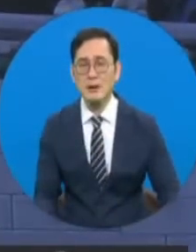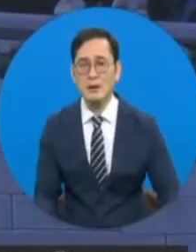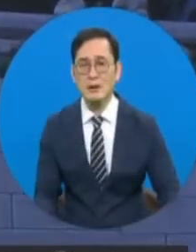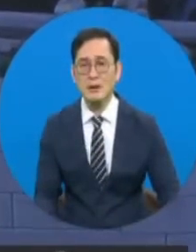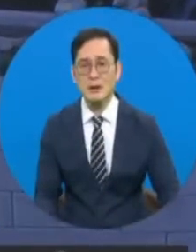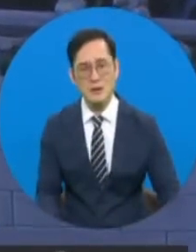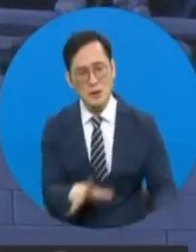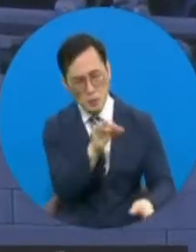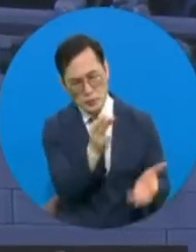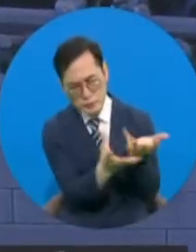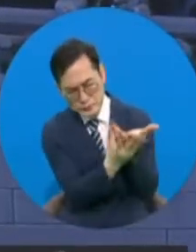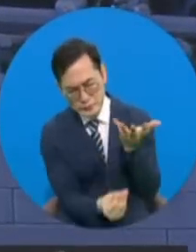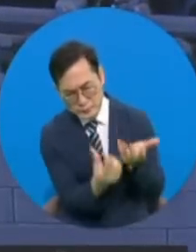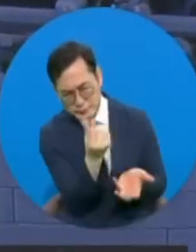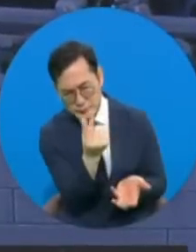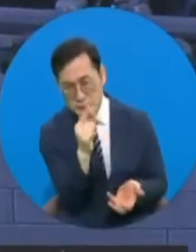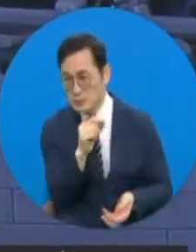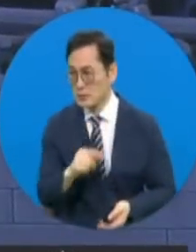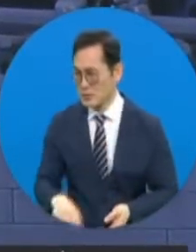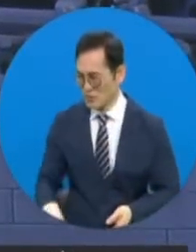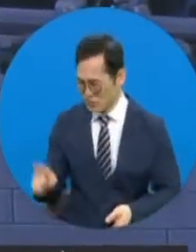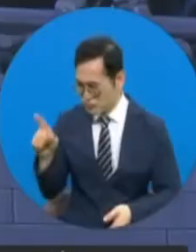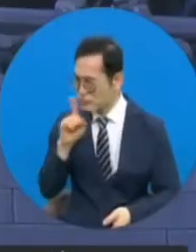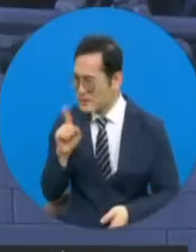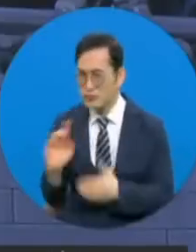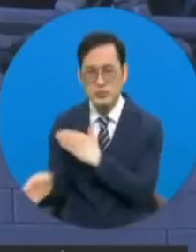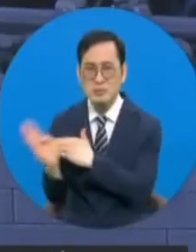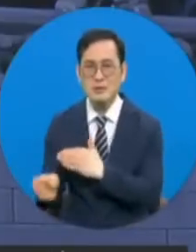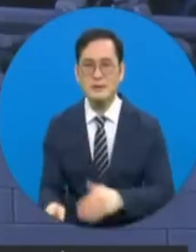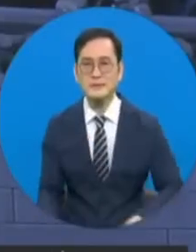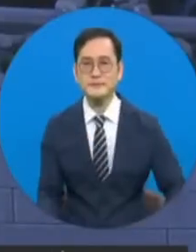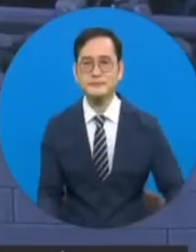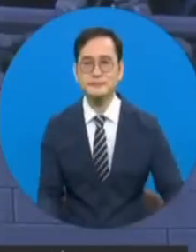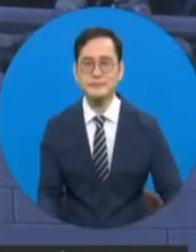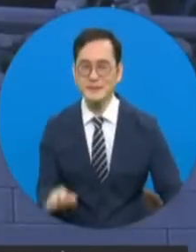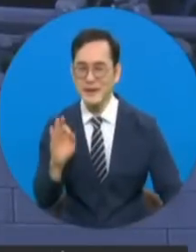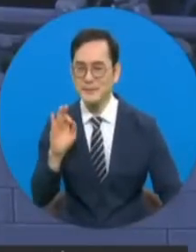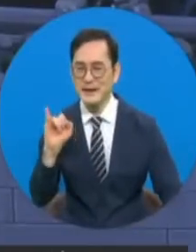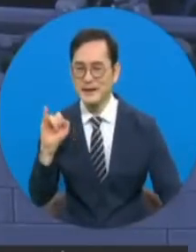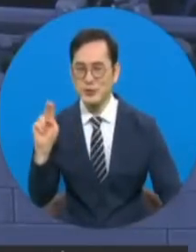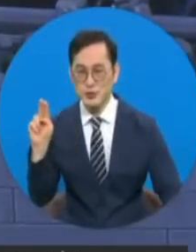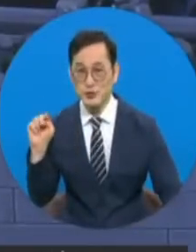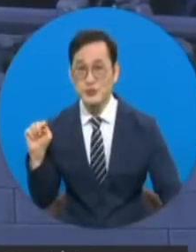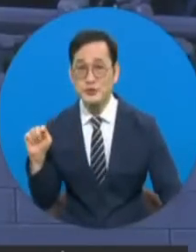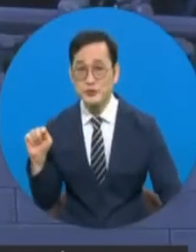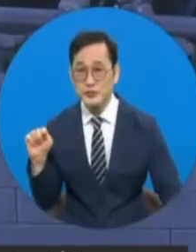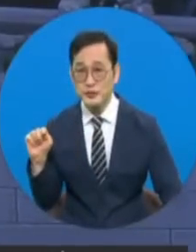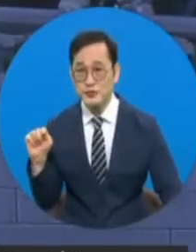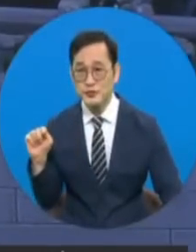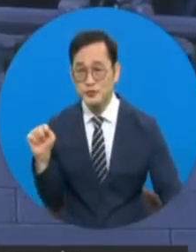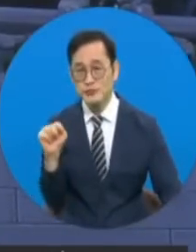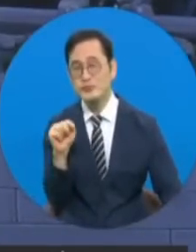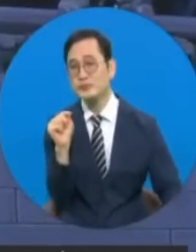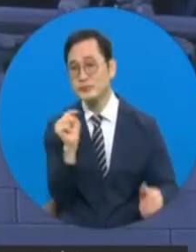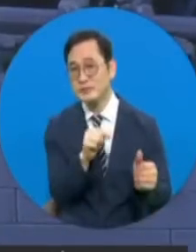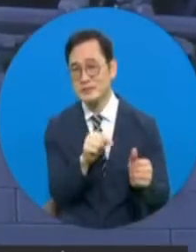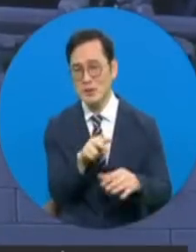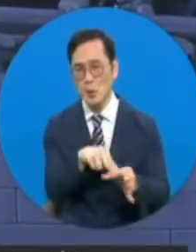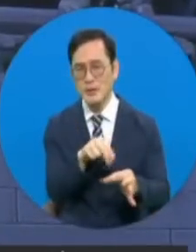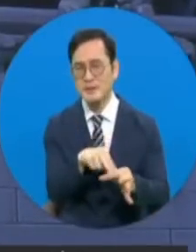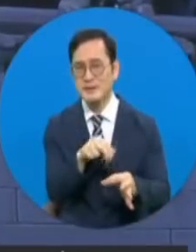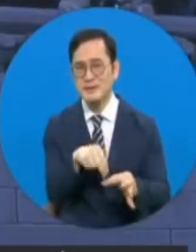했습니다 fiu 시스템을 설계한 전문가는 앞서 언론 인터뷰에서 김남국 의원의